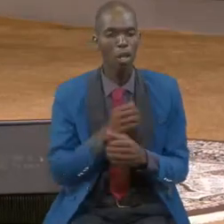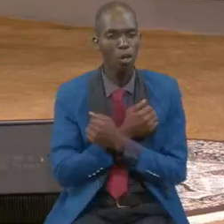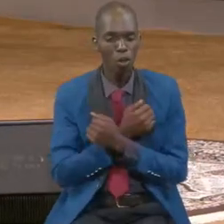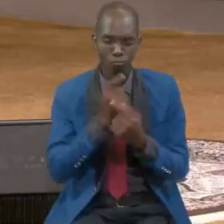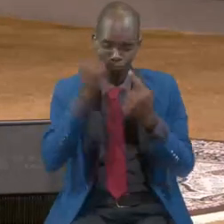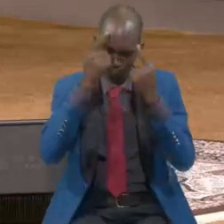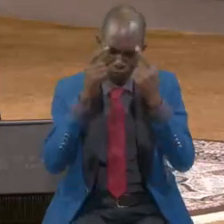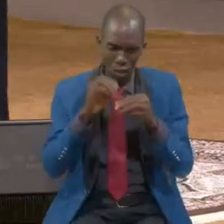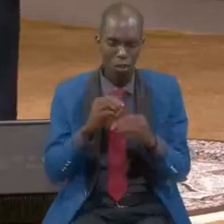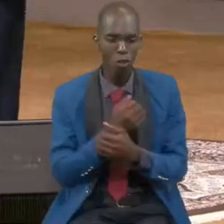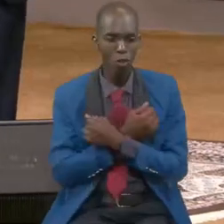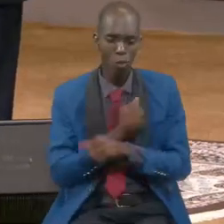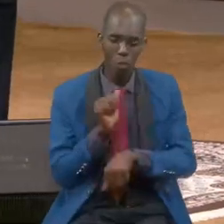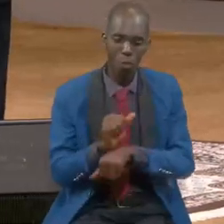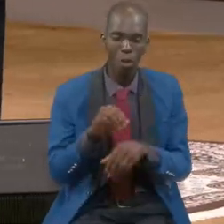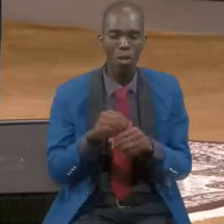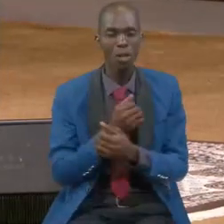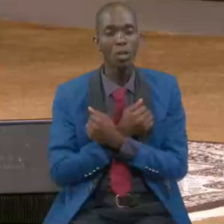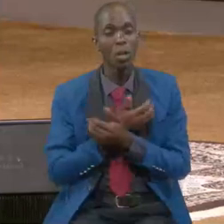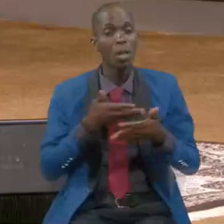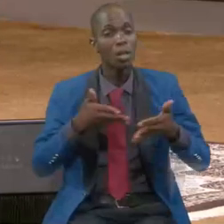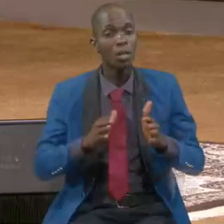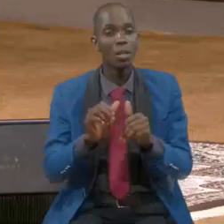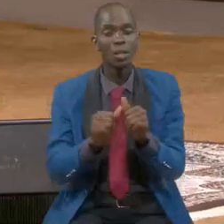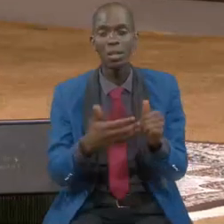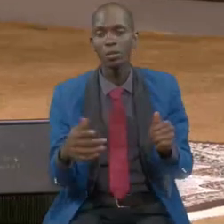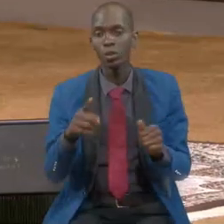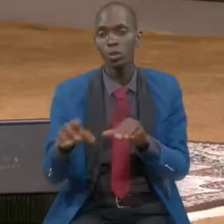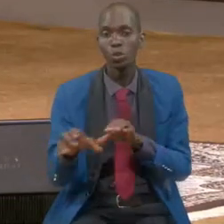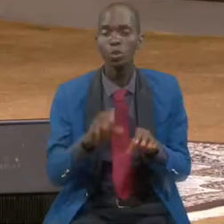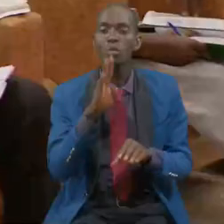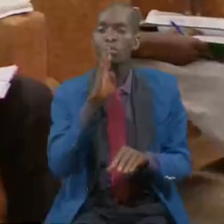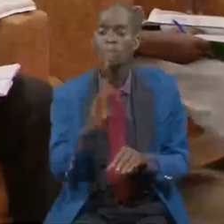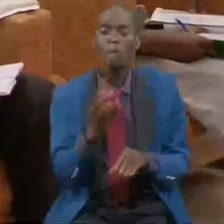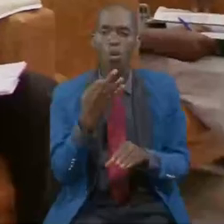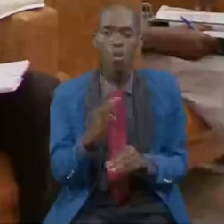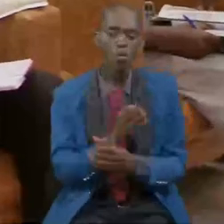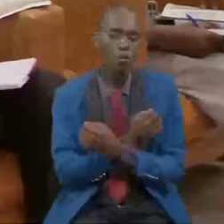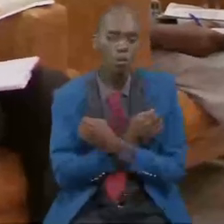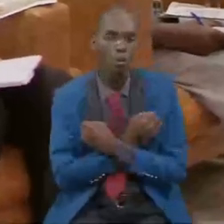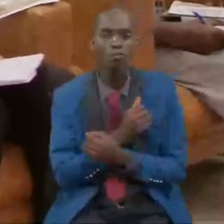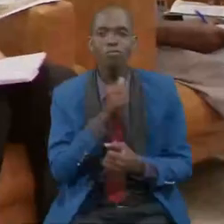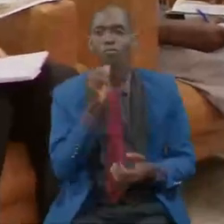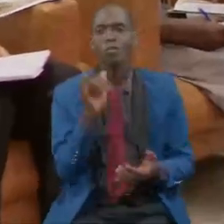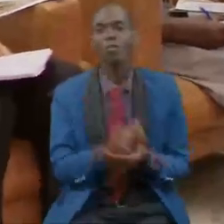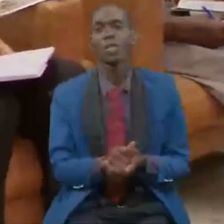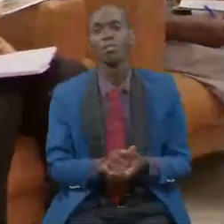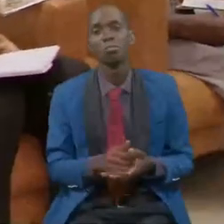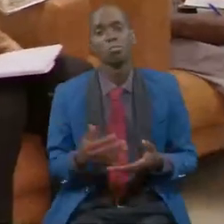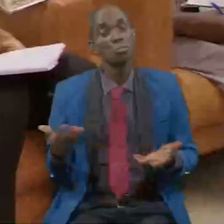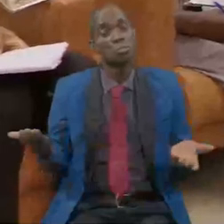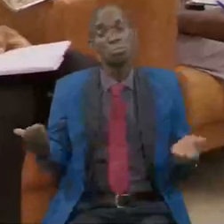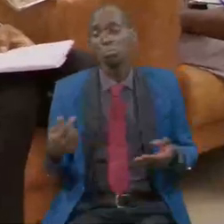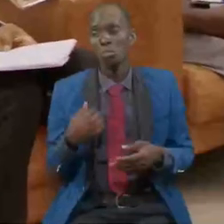Pensez avec amour et planifiez par amour que tout ce que vous faites soit par amour. Pas